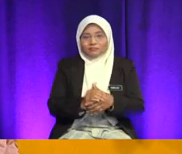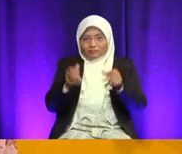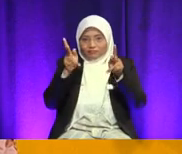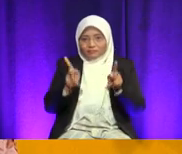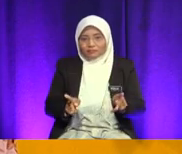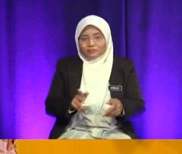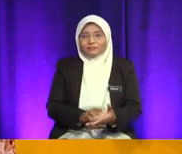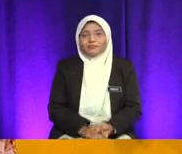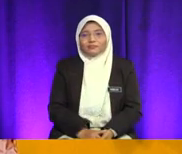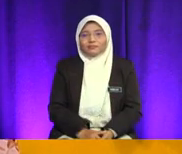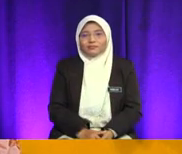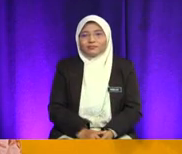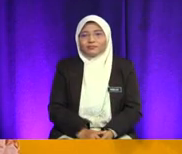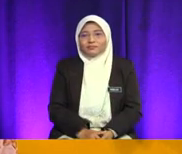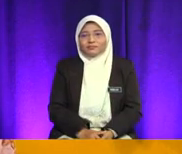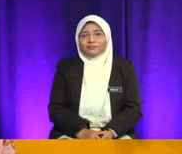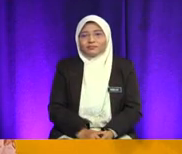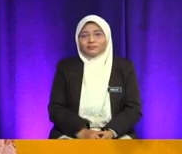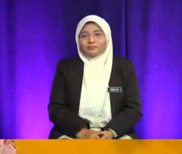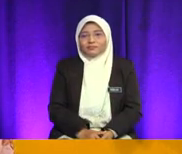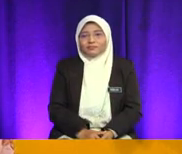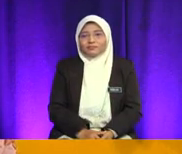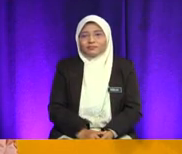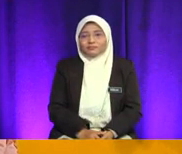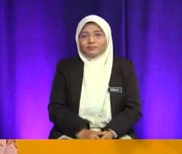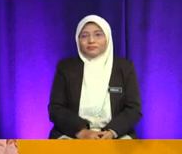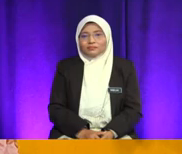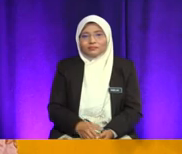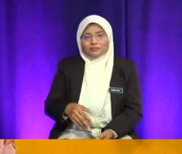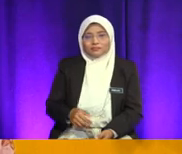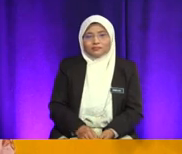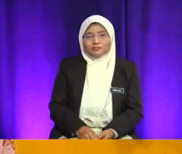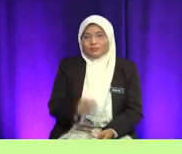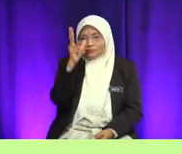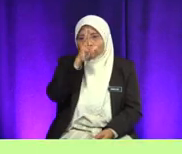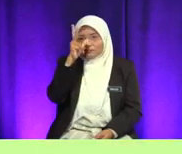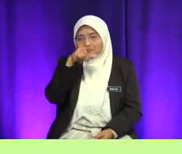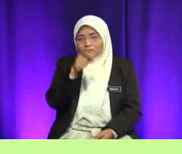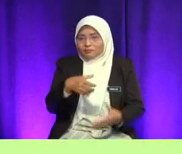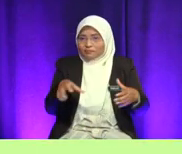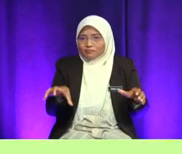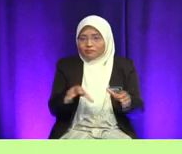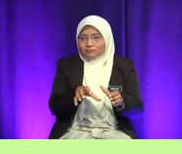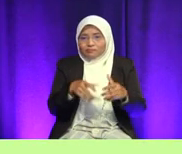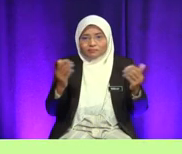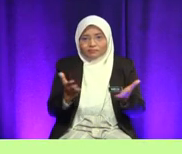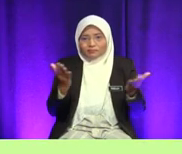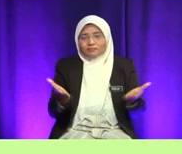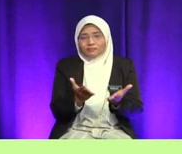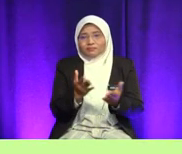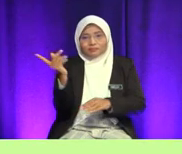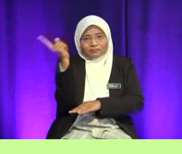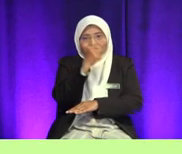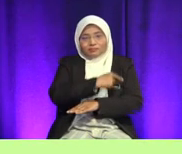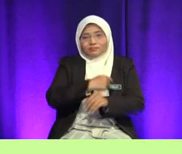dan pemerintah untuk memupuk Patriotisme pemerintah perlulah menganjurkan sambutan hari kebangsaan